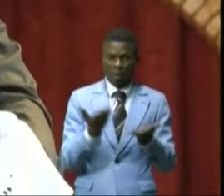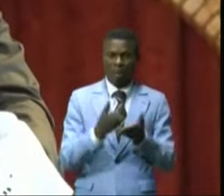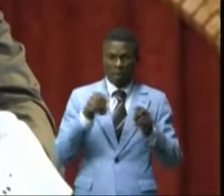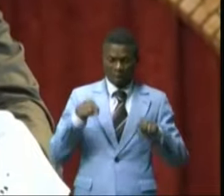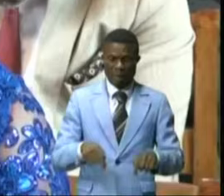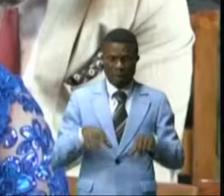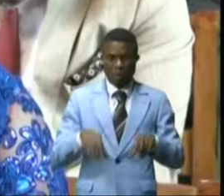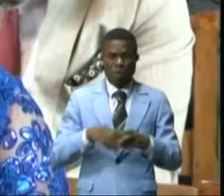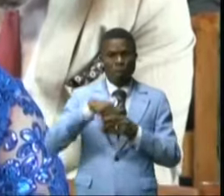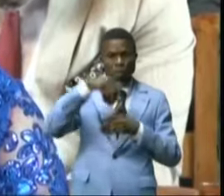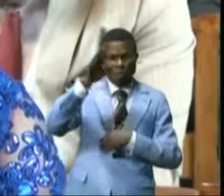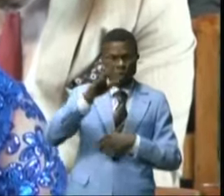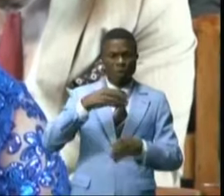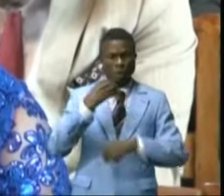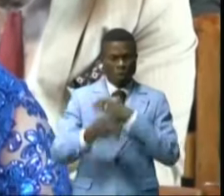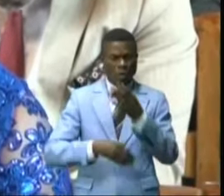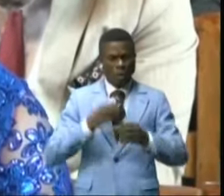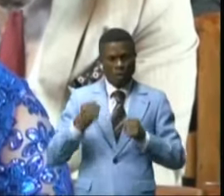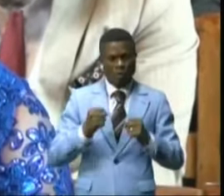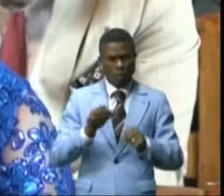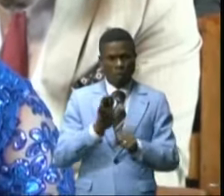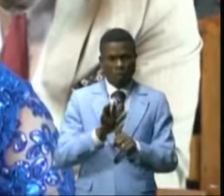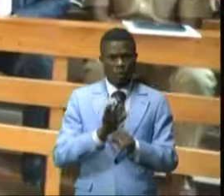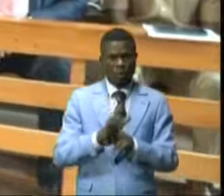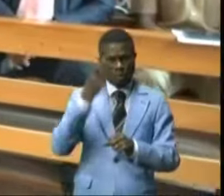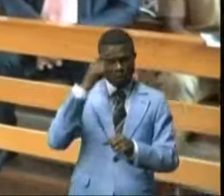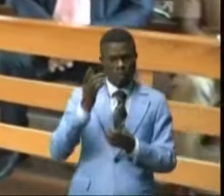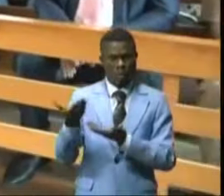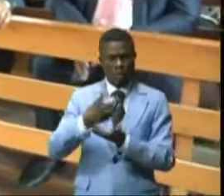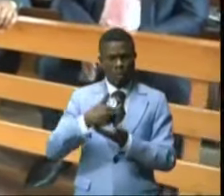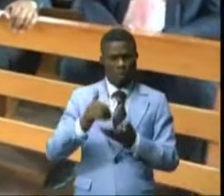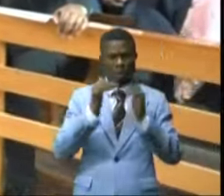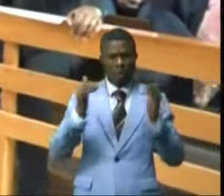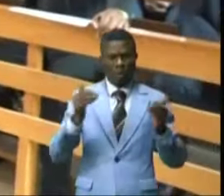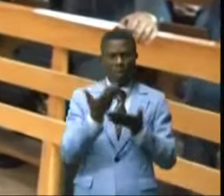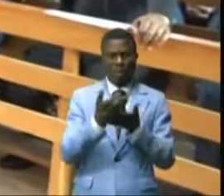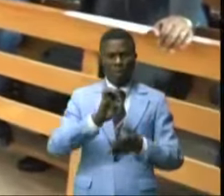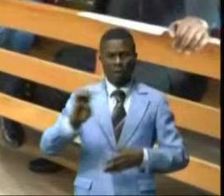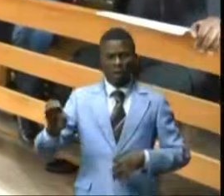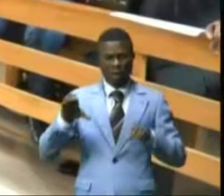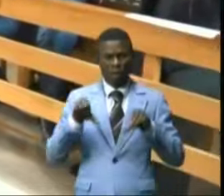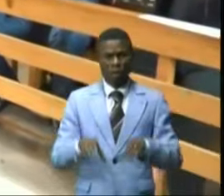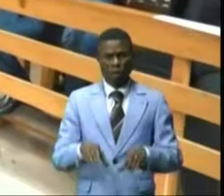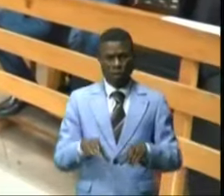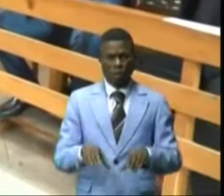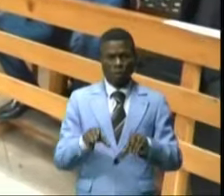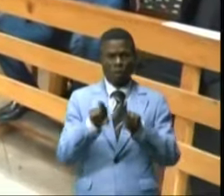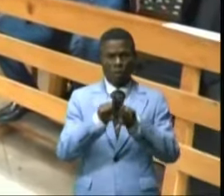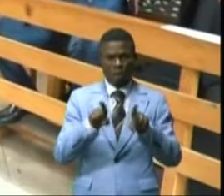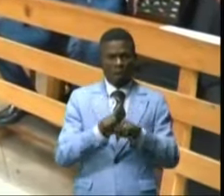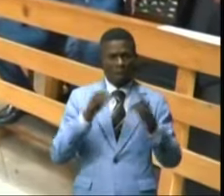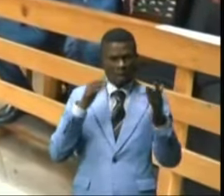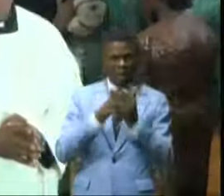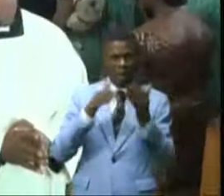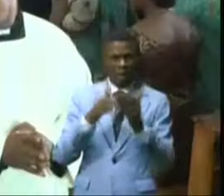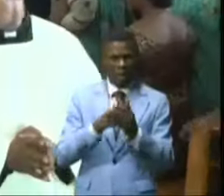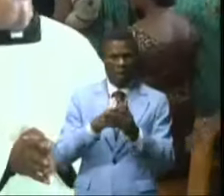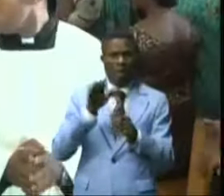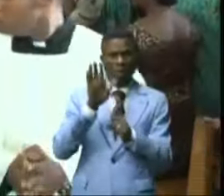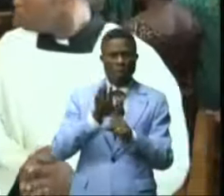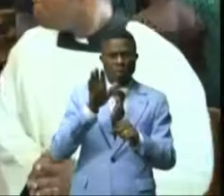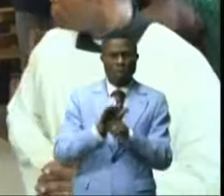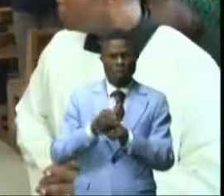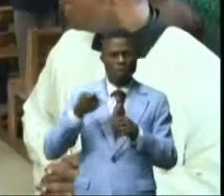l'externe, des efforts devront être menés pour le retour de la paix dans l'est de la RDC, confrontée à une spirale